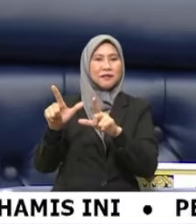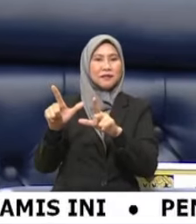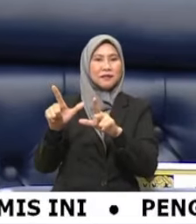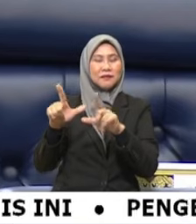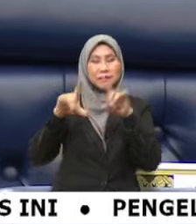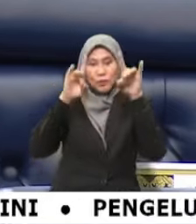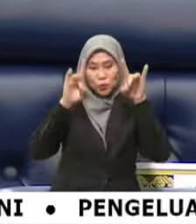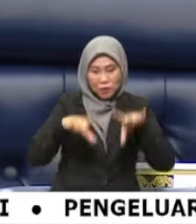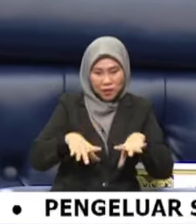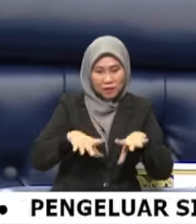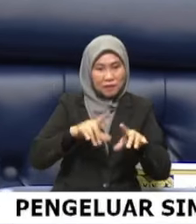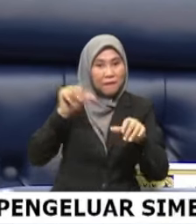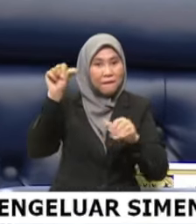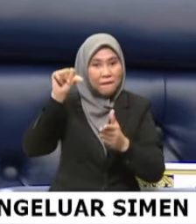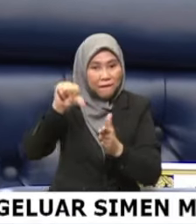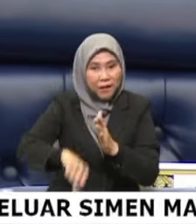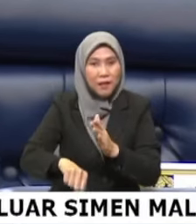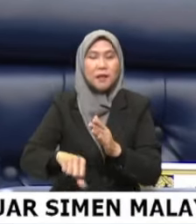dia tidak